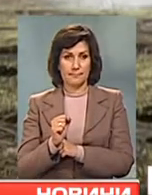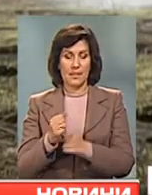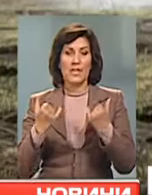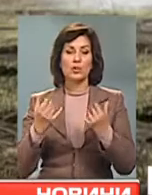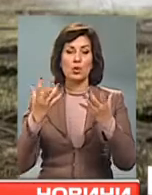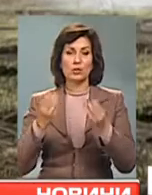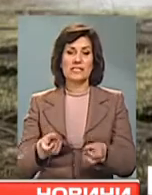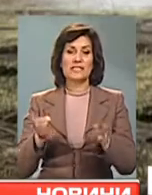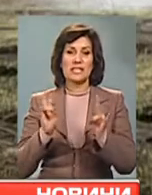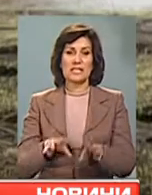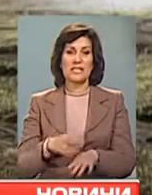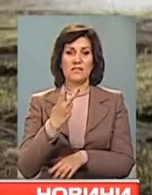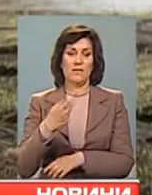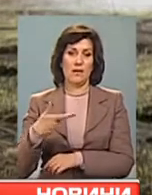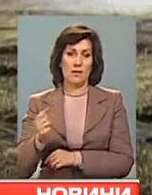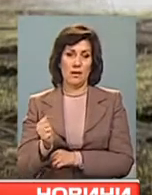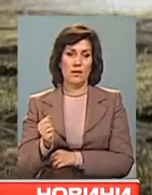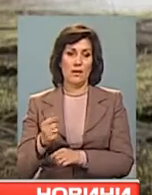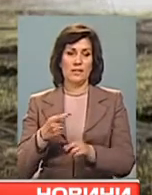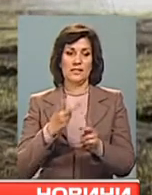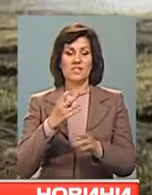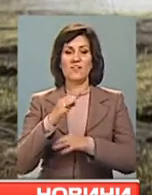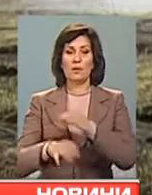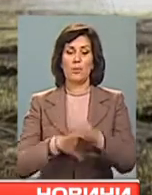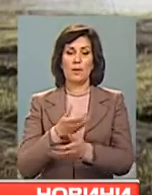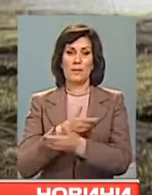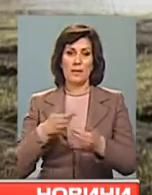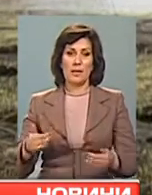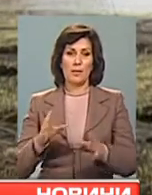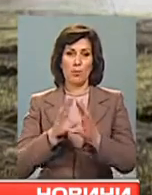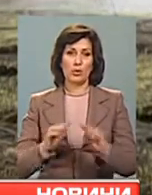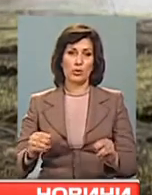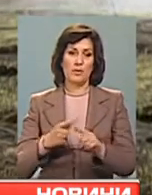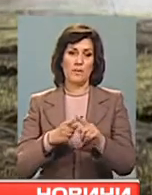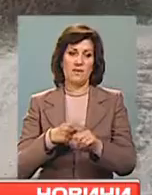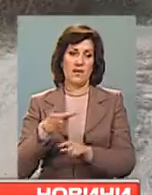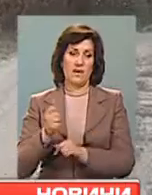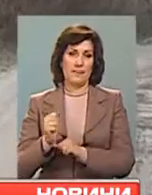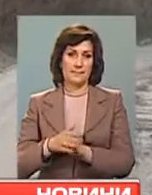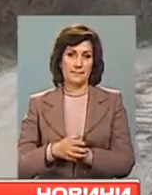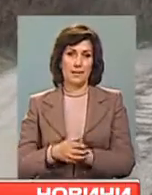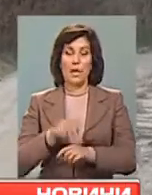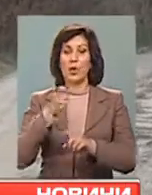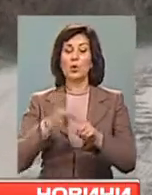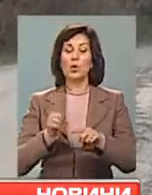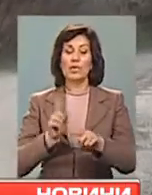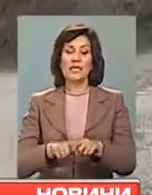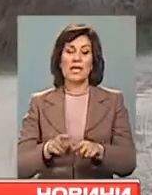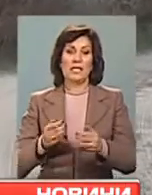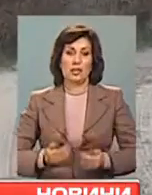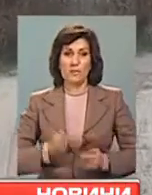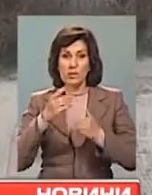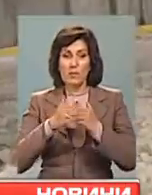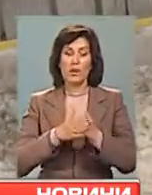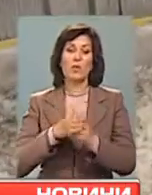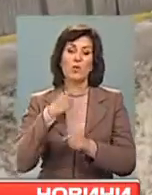На сьогоднішній день залишилося 2 гектари. Тобто за 2 доби ми потушили 0,5 гектара. Люди, які живуть неподалік, кажуть, до диму